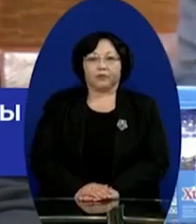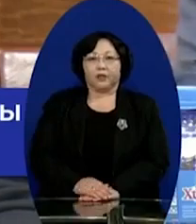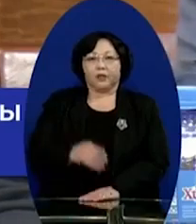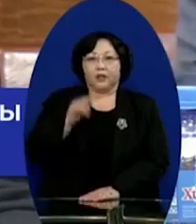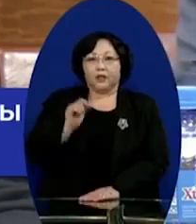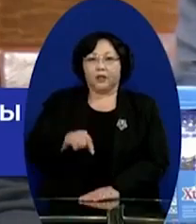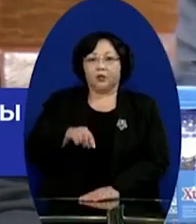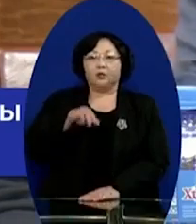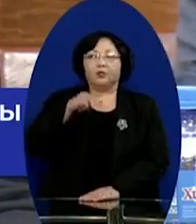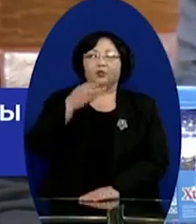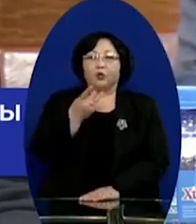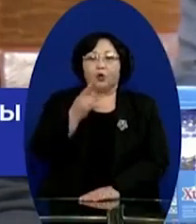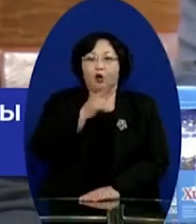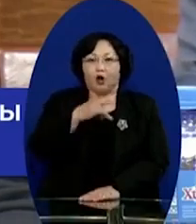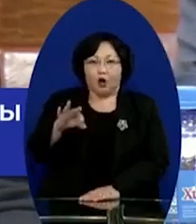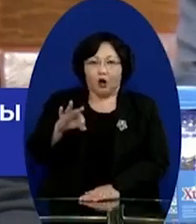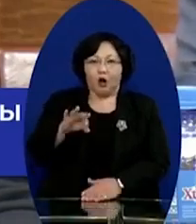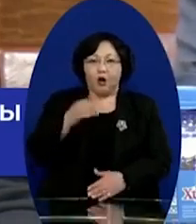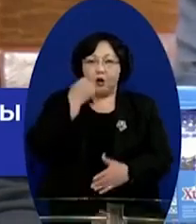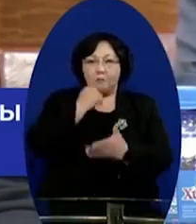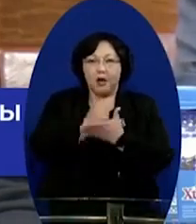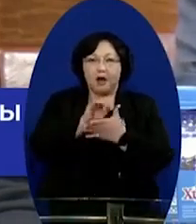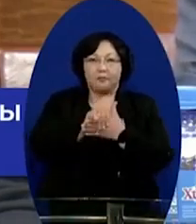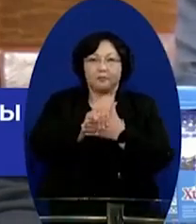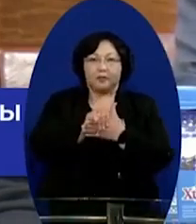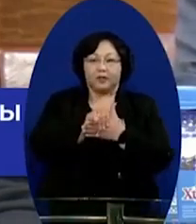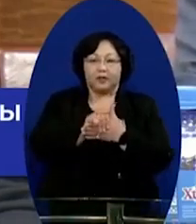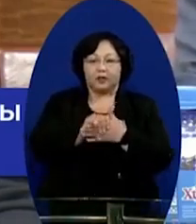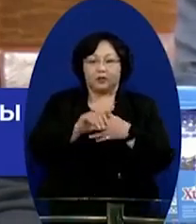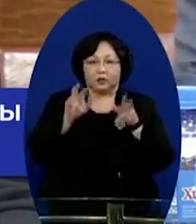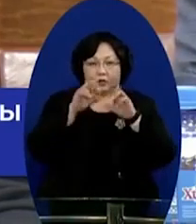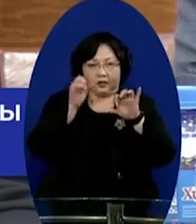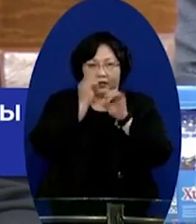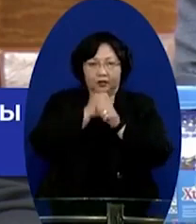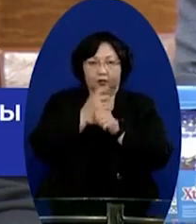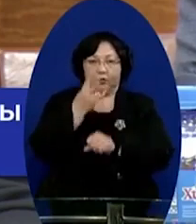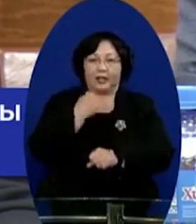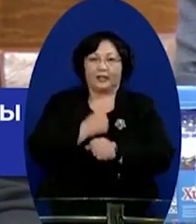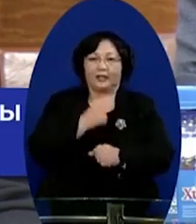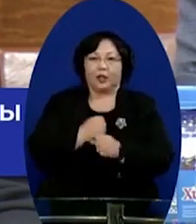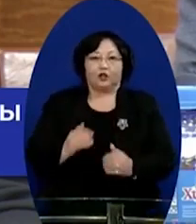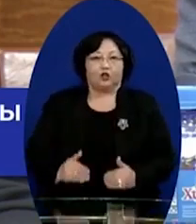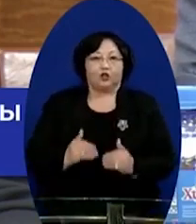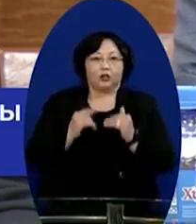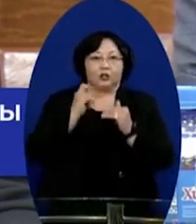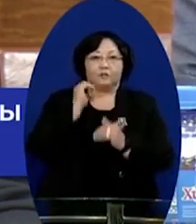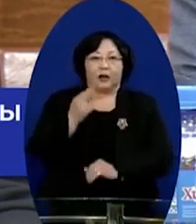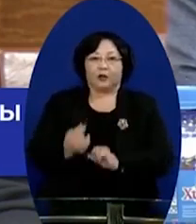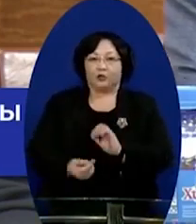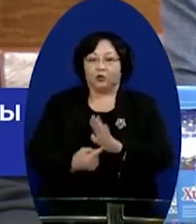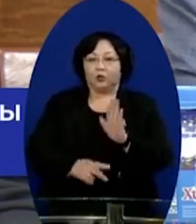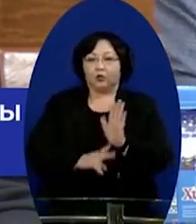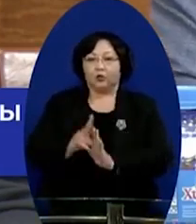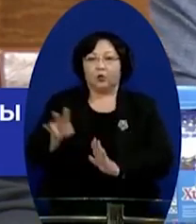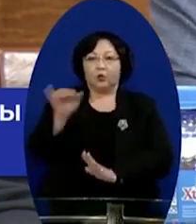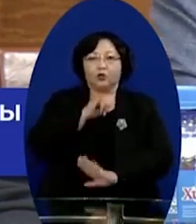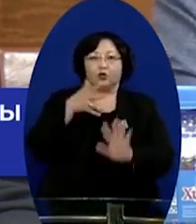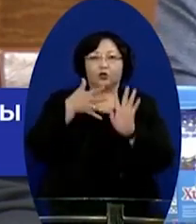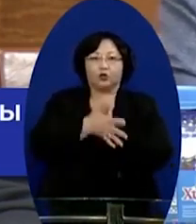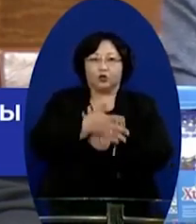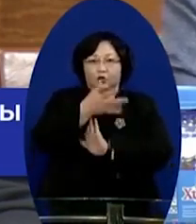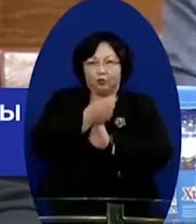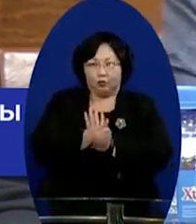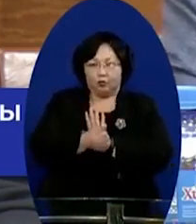За энэ удаагийн төр хорооны нотлохоримтыг шинжилэн судлах сонсголыг Хөгжлийн банкны их усүрээр улсын төсвөөс эргэн